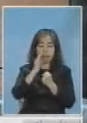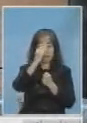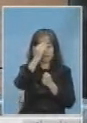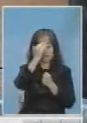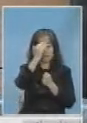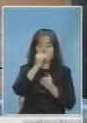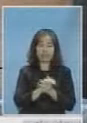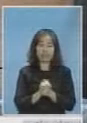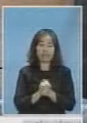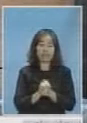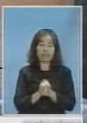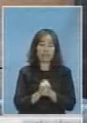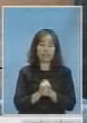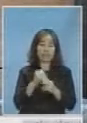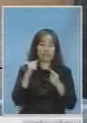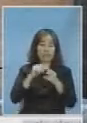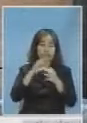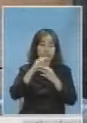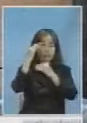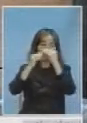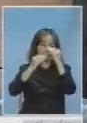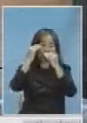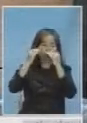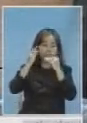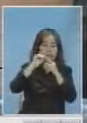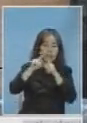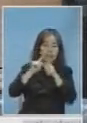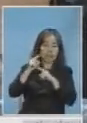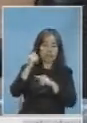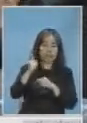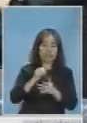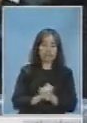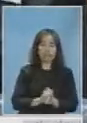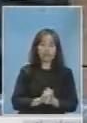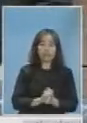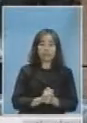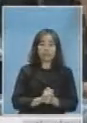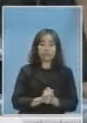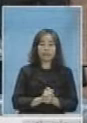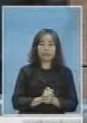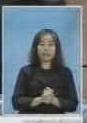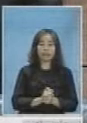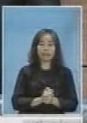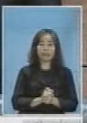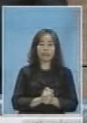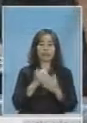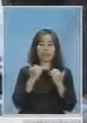และก็สำนักงานตำรวจแห่งชาติเพื่อพัฒนากลไกในเชิงรุกเหล่านี้ท่านประธานที่เคารพครับ